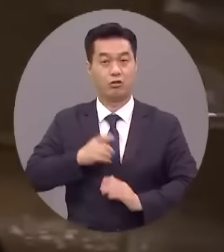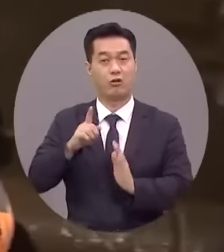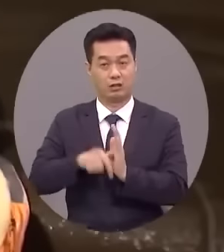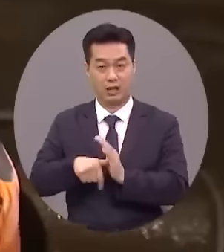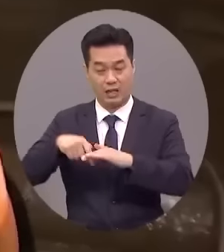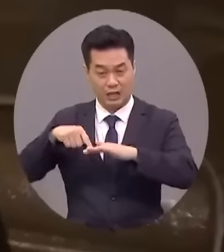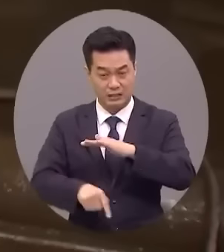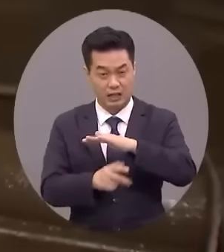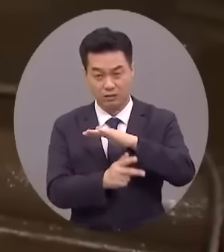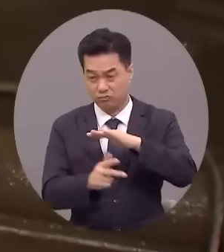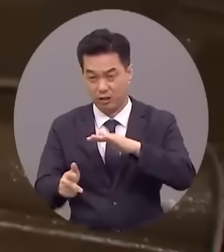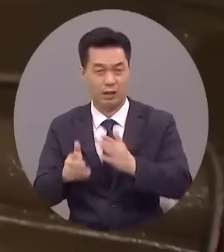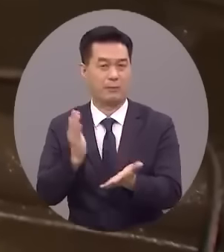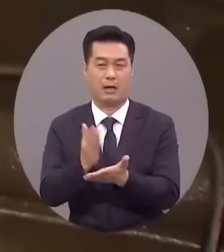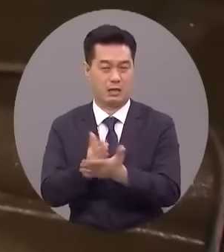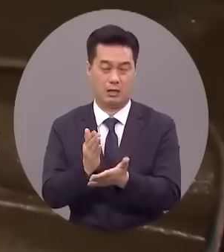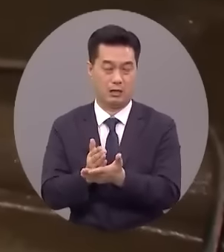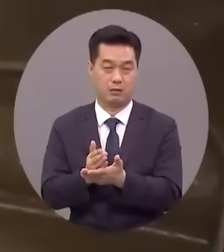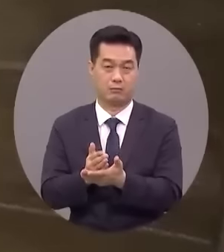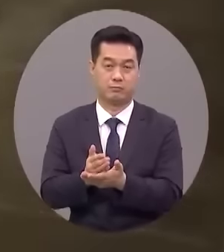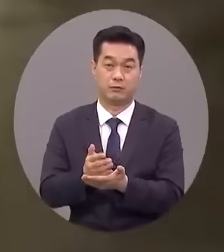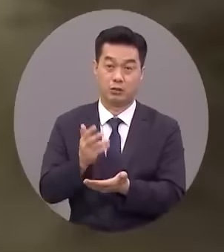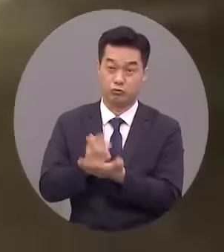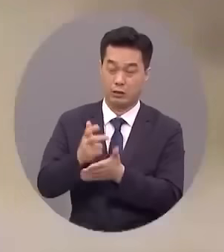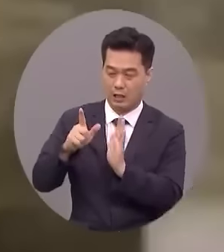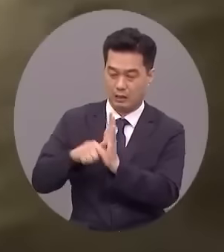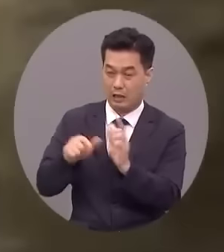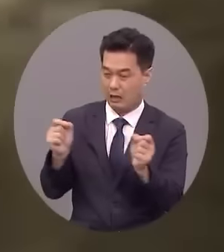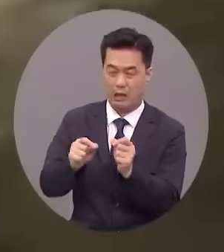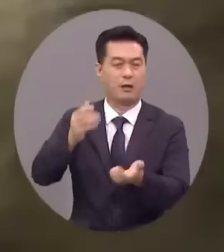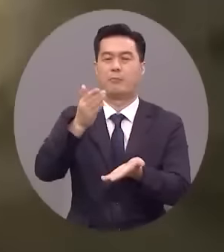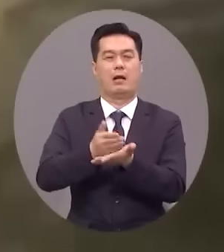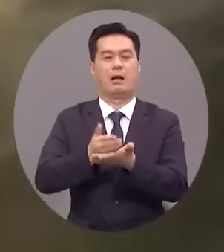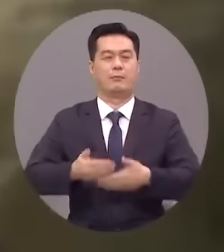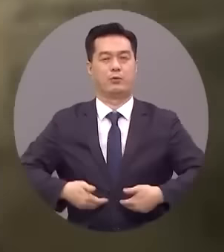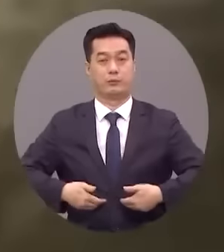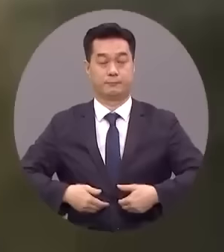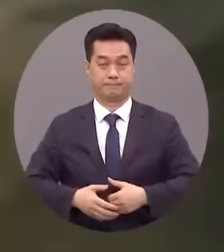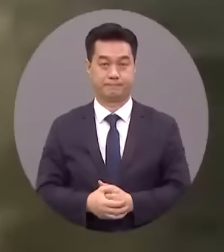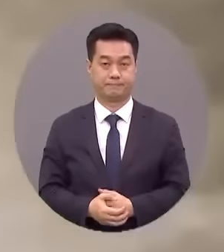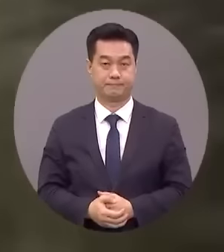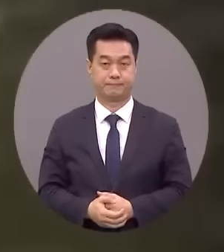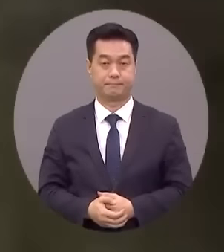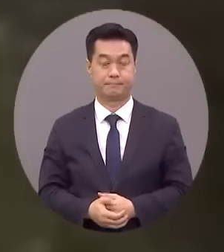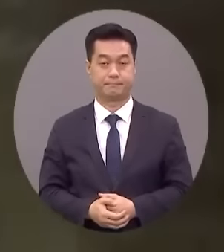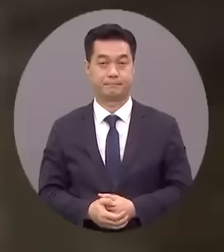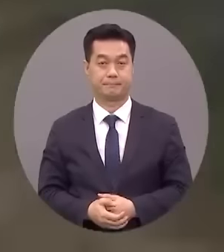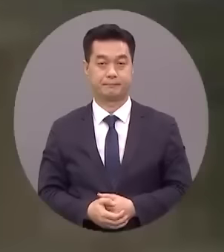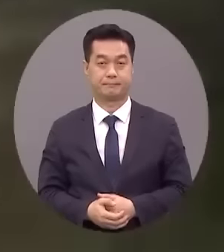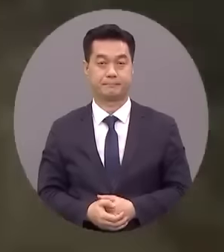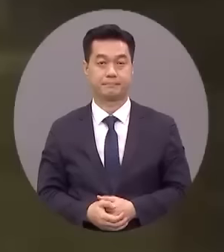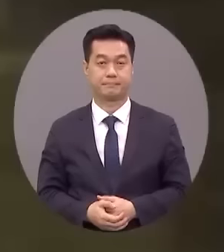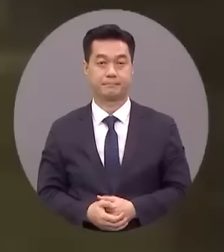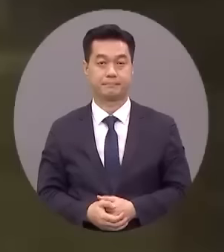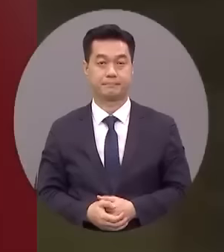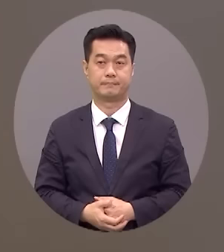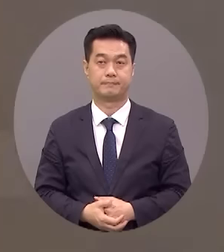지하 주차장에 차를 세우지 말고 주차했다 해도 접근하지 않아야 한다고 전문가들은 지적합니다. MBC 뉴스